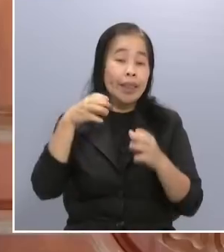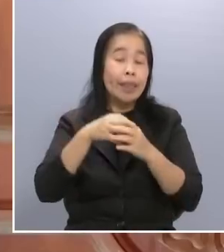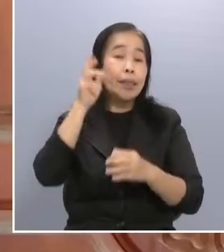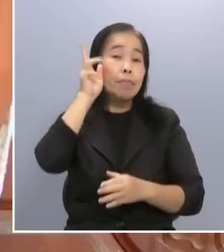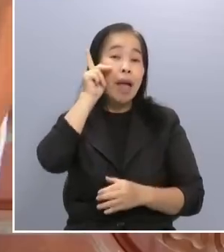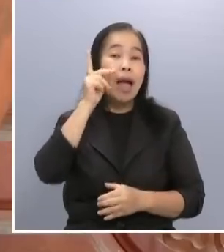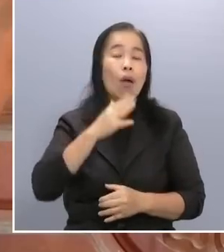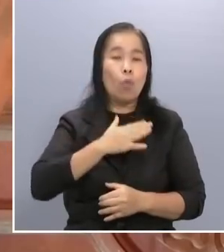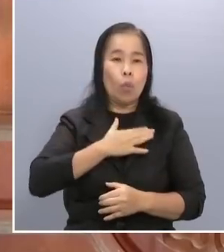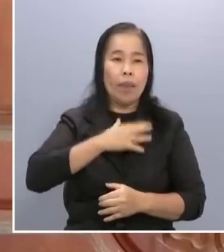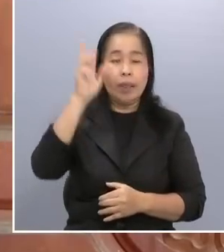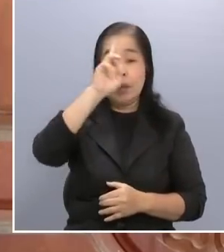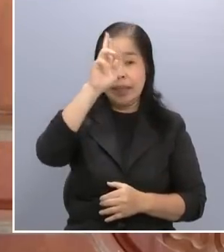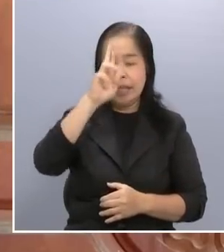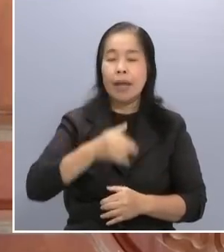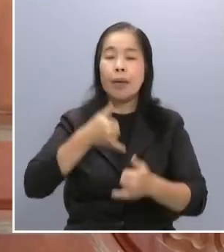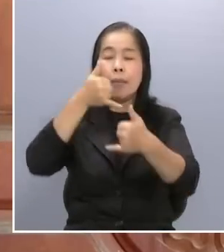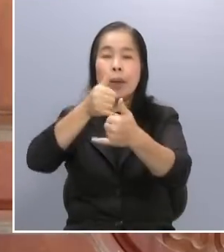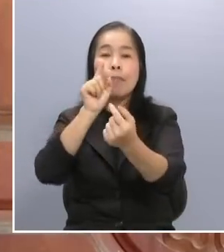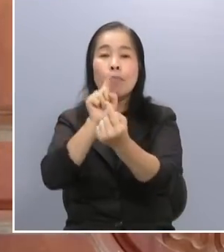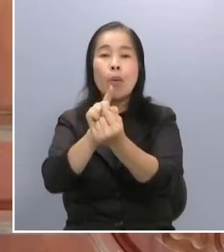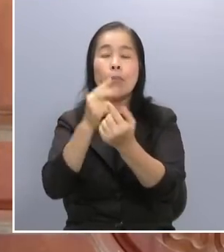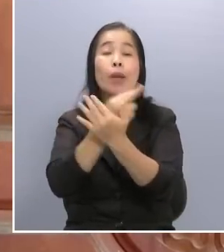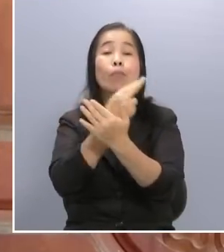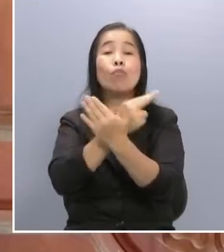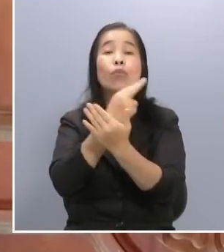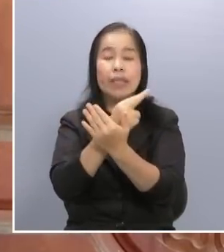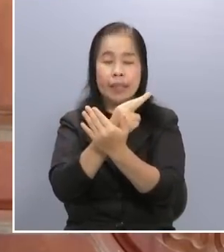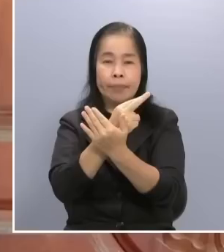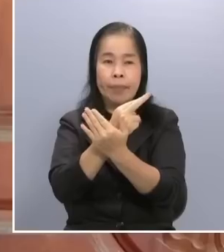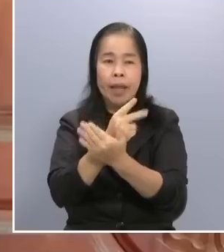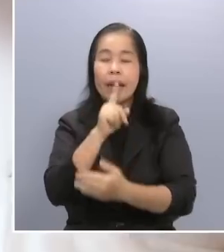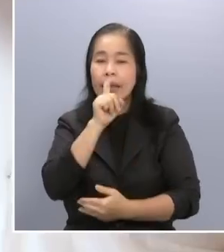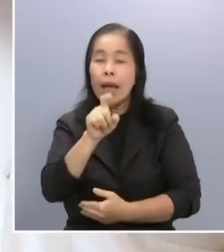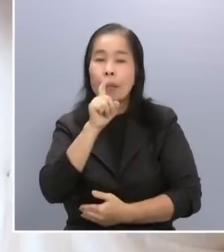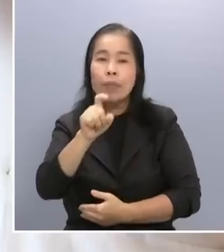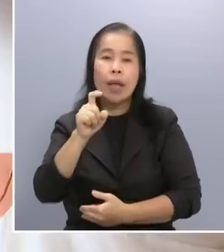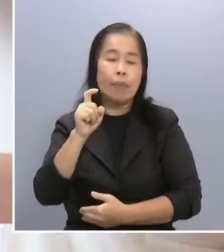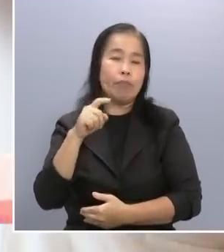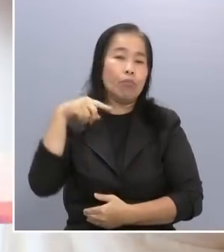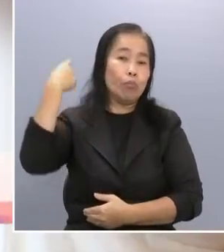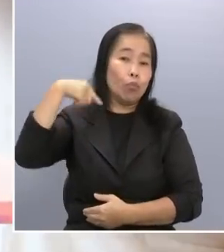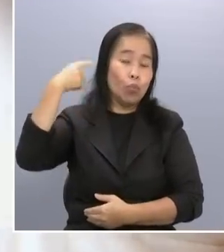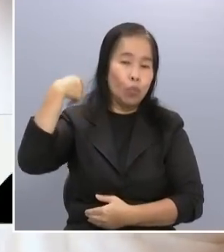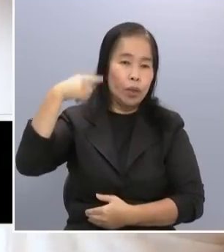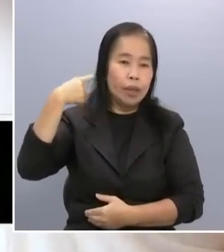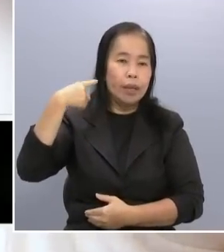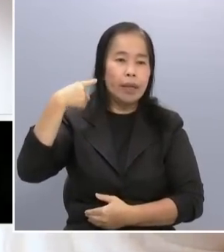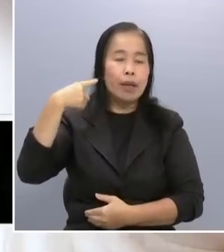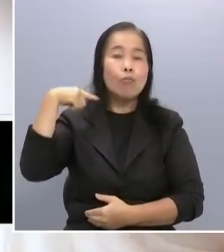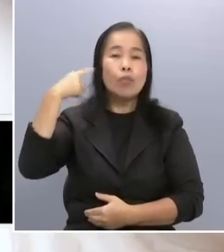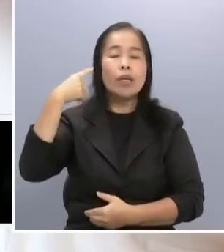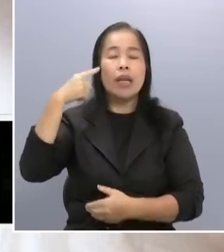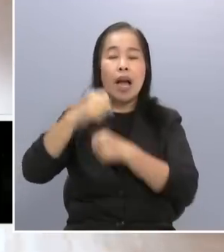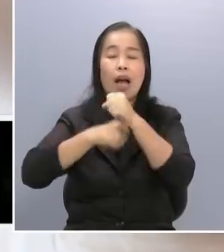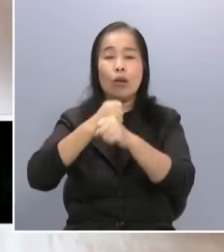คุณนฤชากบุตรโยธินครับก็ลงพื้นที่ไปที่บ้านโป่งฮะที่ราชบุรีไปพบกับคุณแหวนนะฮะคุณแหวนนี่เป็นนามสมมุติอายุ